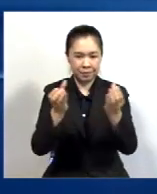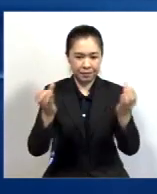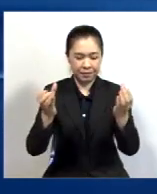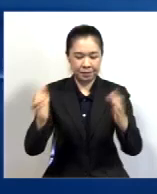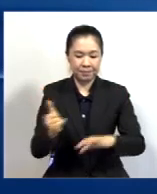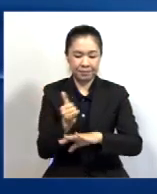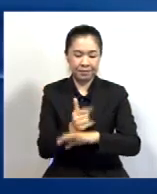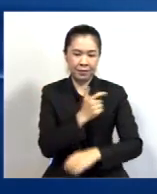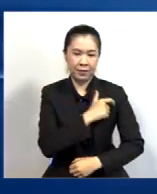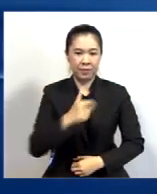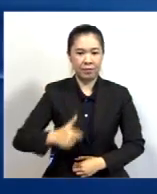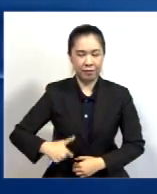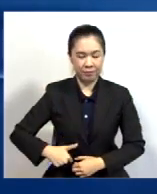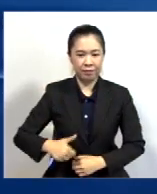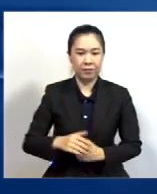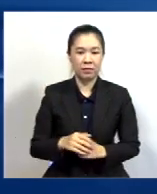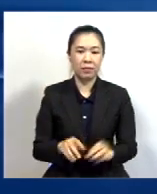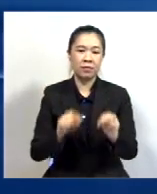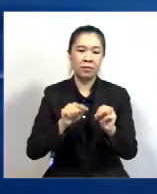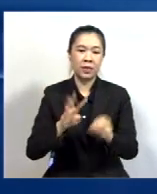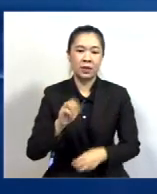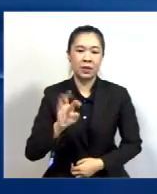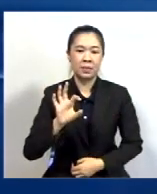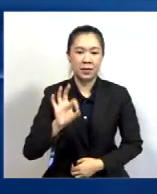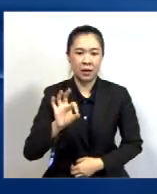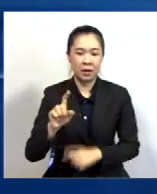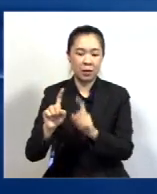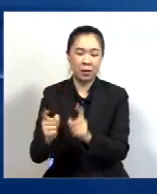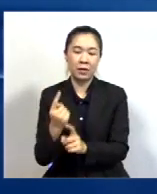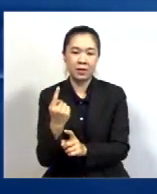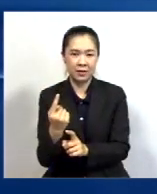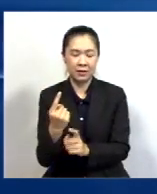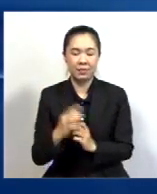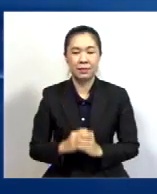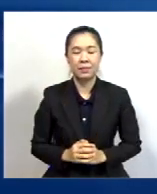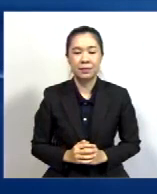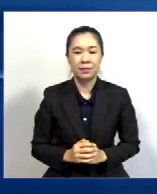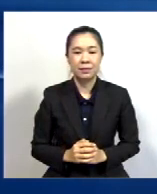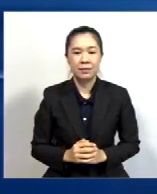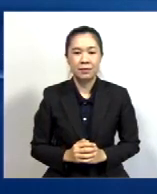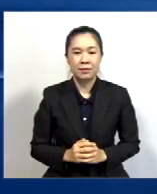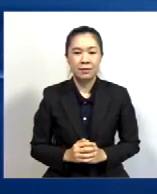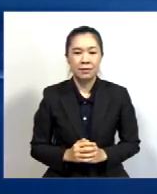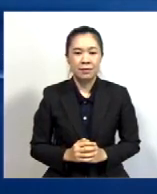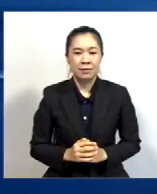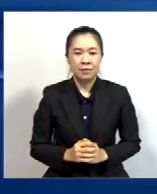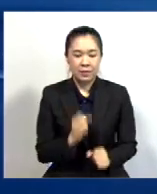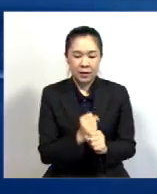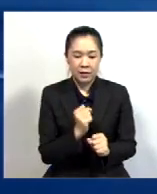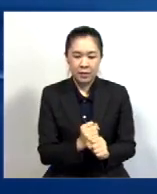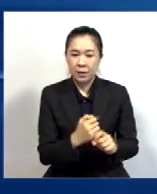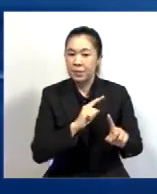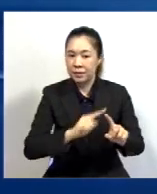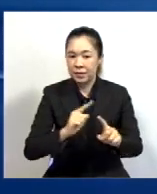ตริย์ทรงเป็นประมุขตามมาตรา49วรรค1ส่วนกรณีการกระทำอื่นใด